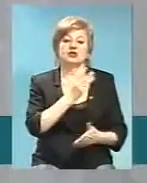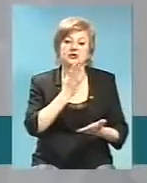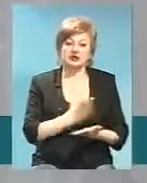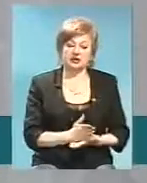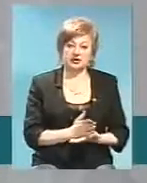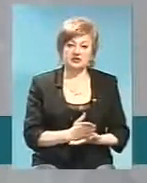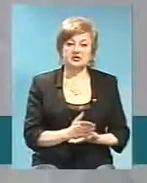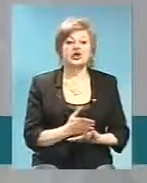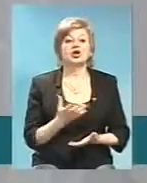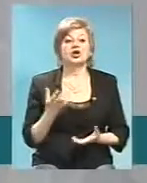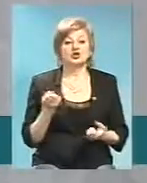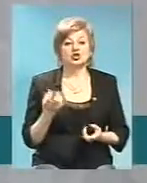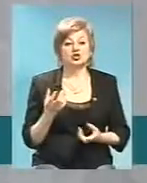ще